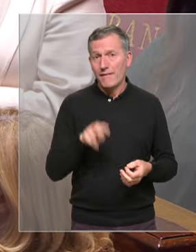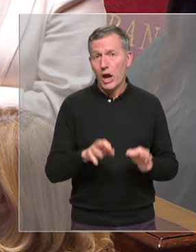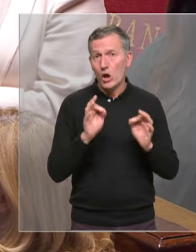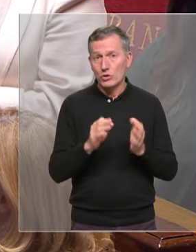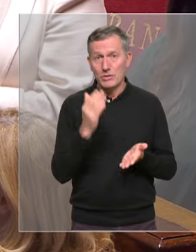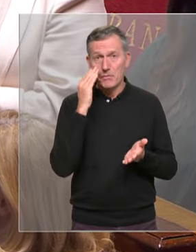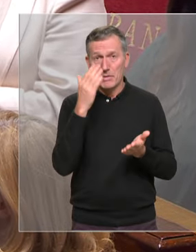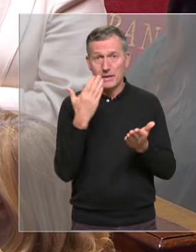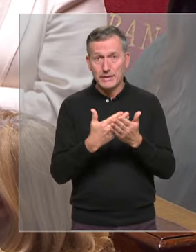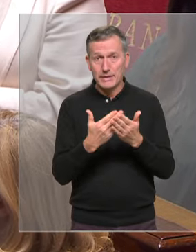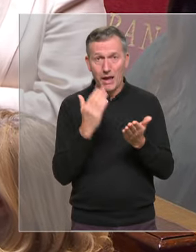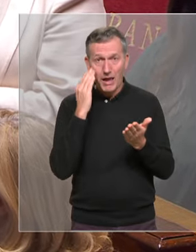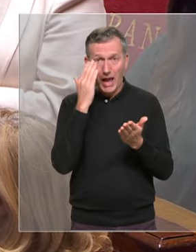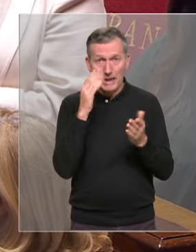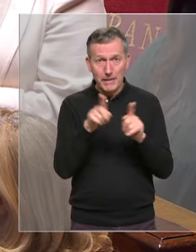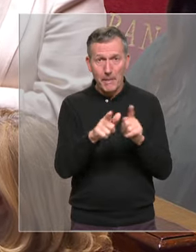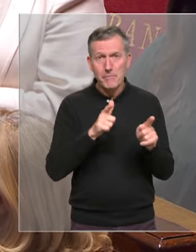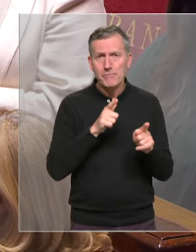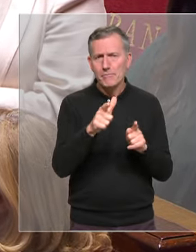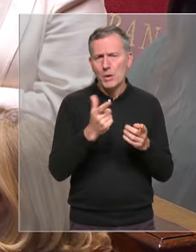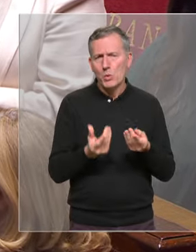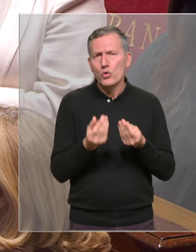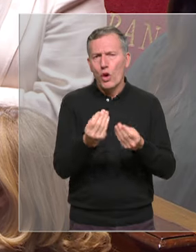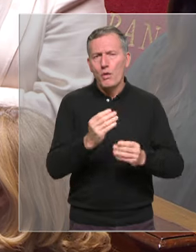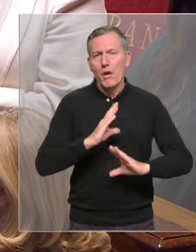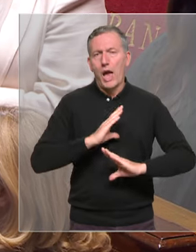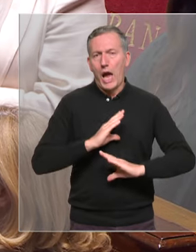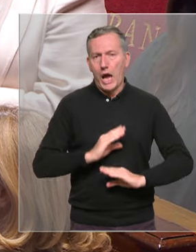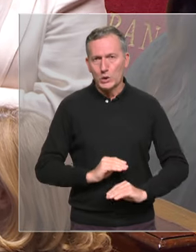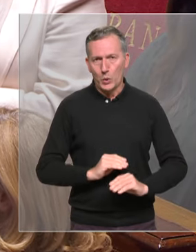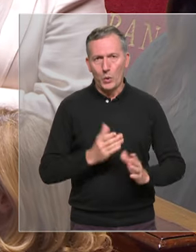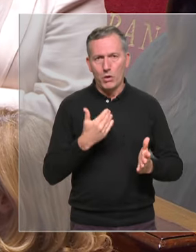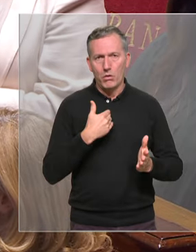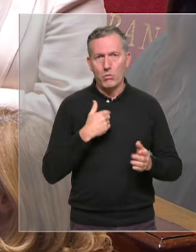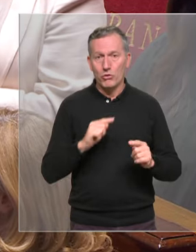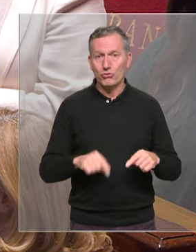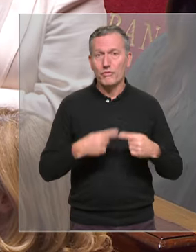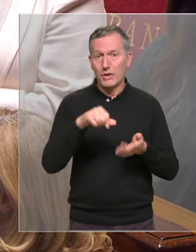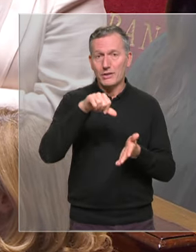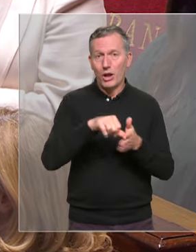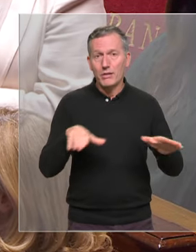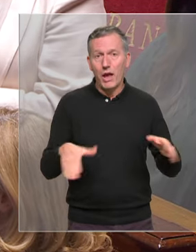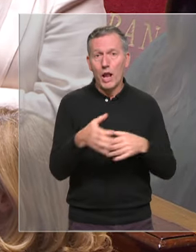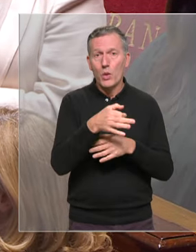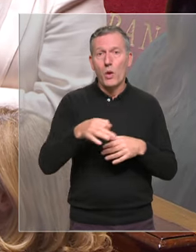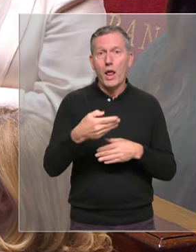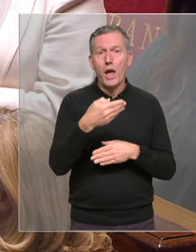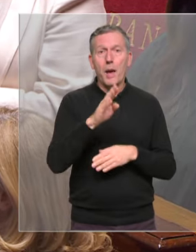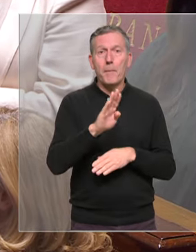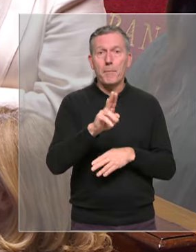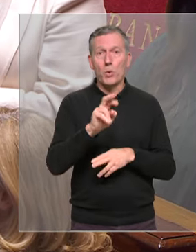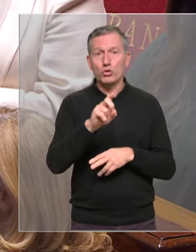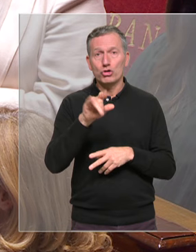serais tout aussi inquiet que vous. Donc je vais vous rassurer. J'étais dans la centrale nucléaire de Bugey lundi dernier